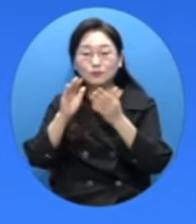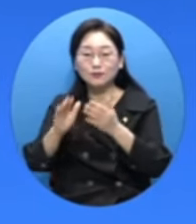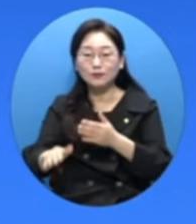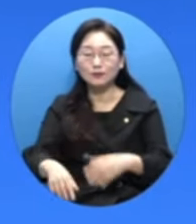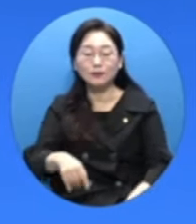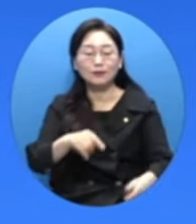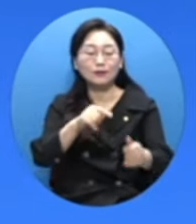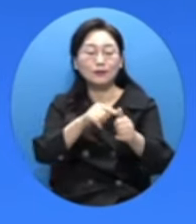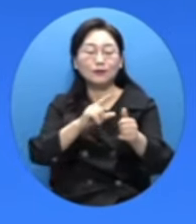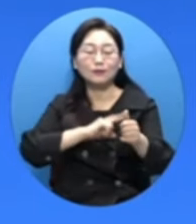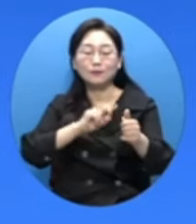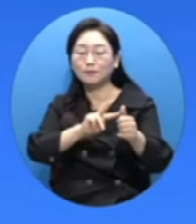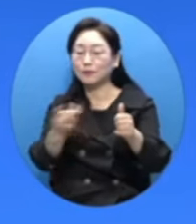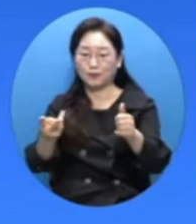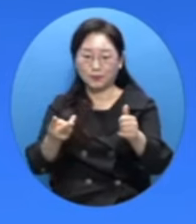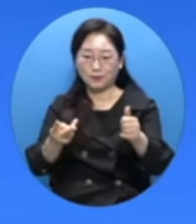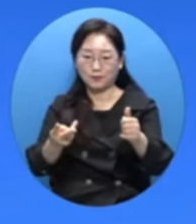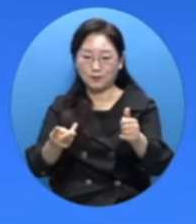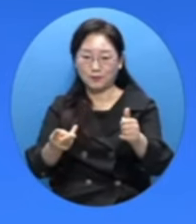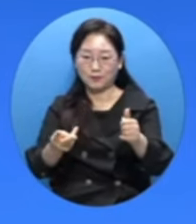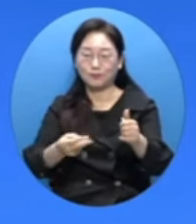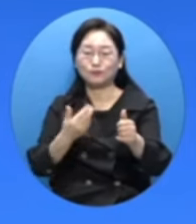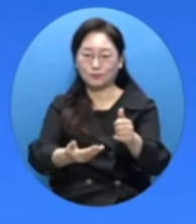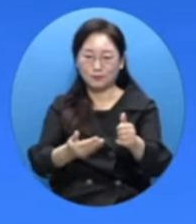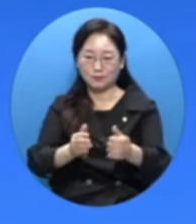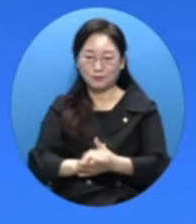이름을 이제 바꿔라. 이름을 바꿔주셨습니다.